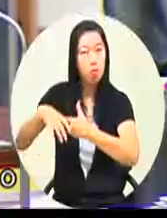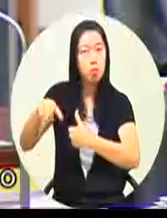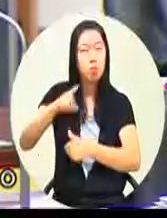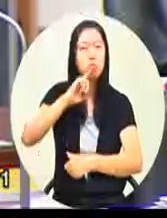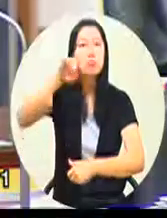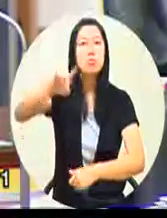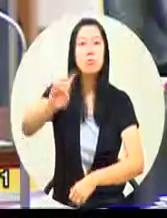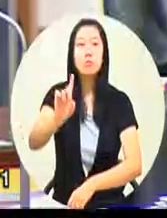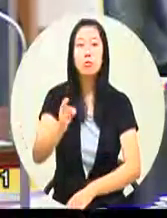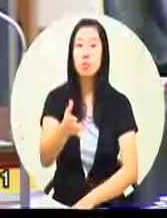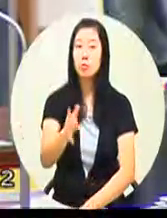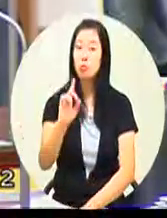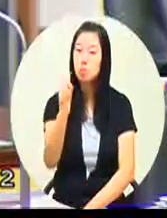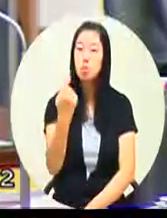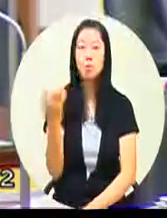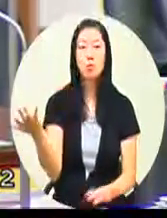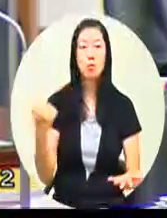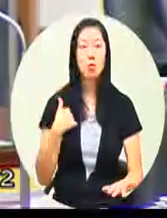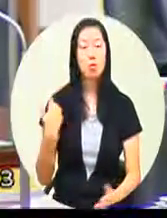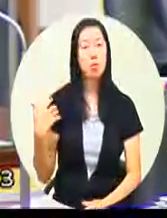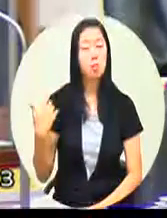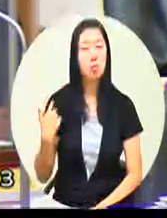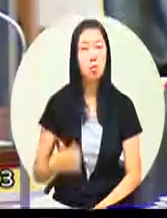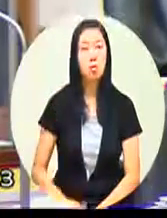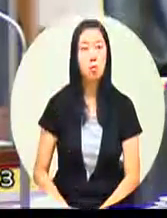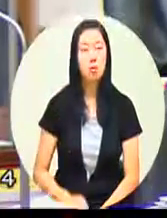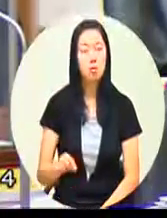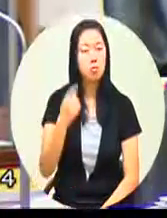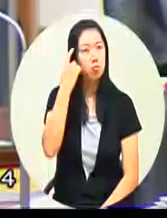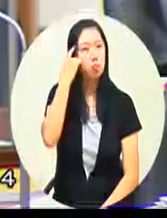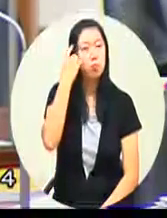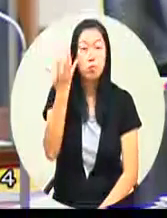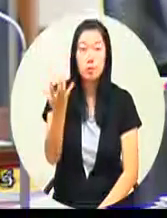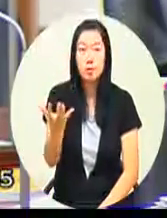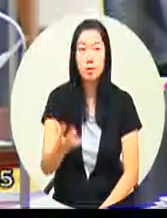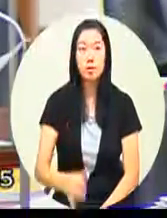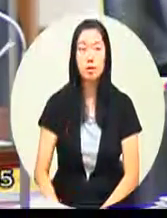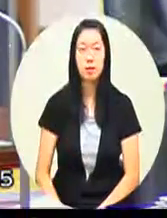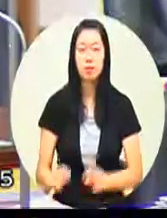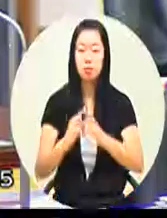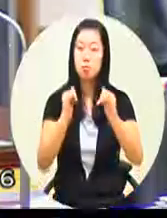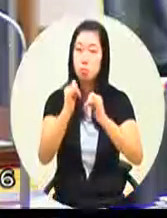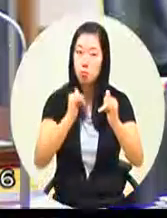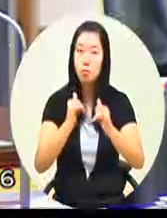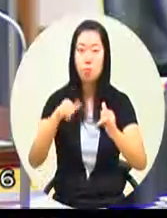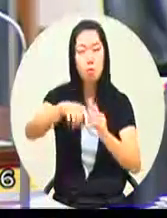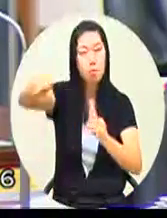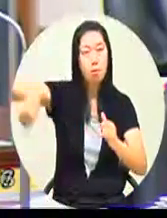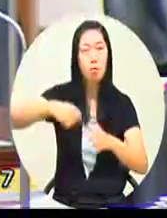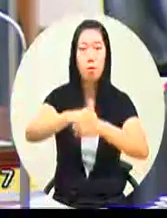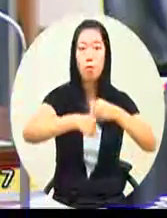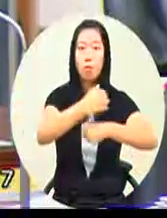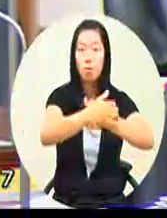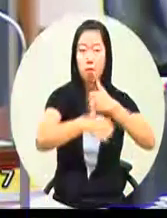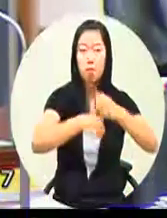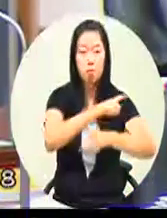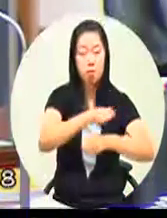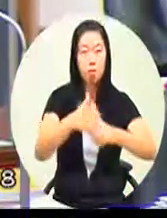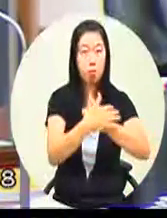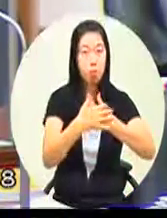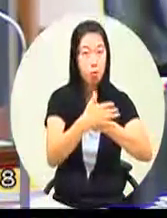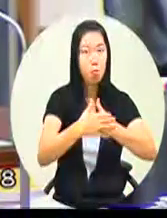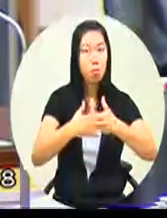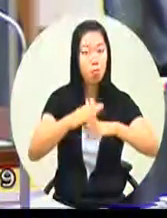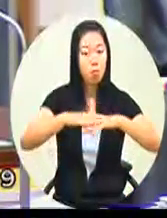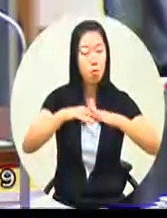什么了哈。本席认为哈，大部分民间的动保协会啊团体哈，跟我们动保处